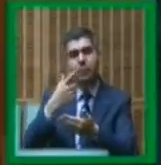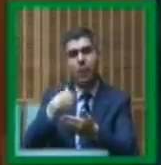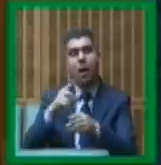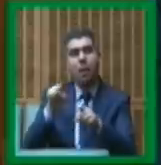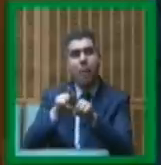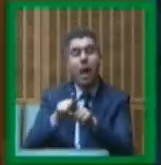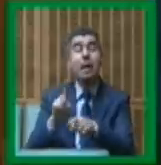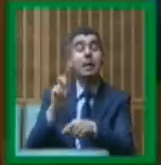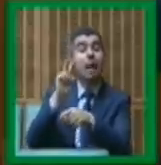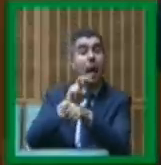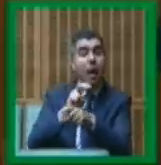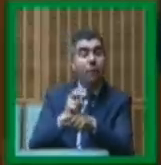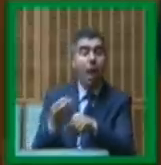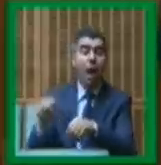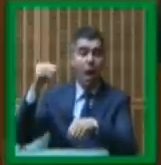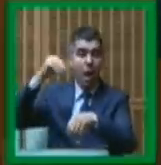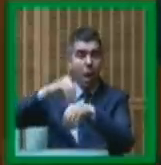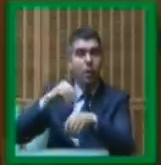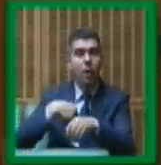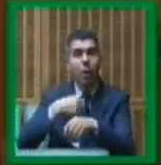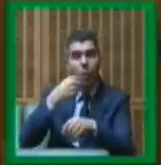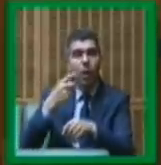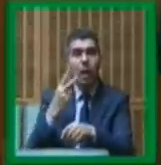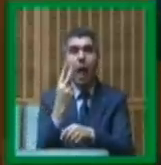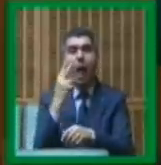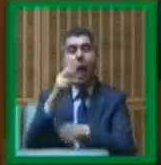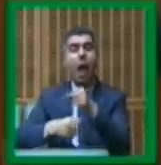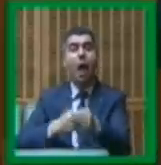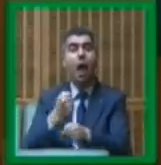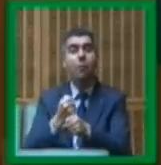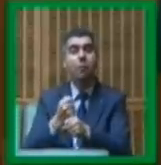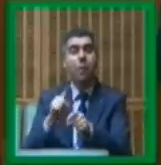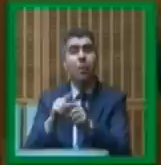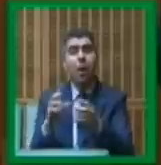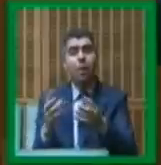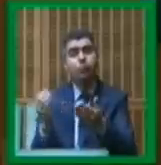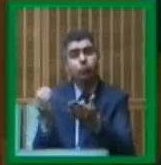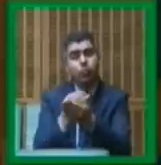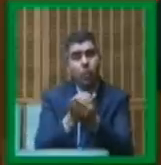كنعاود داكشي اللي كذبتوه، راه تسلفتوا في ظرف سنتين مجموع ما